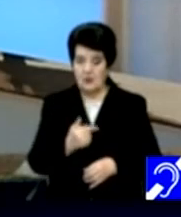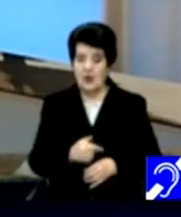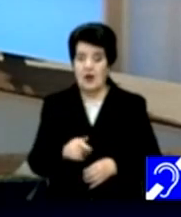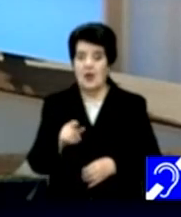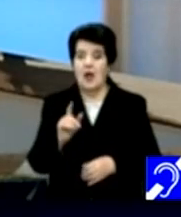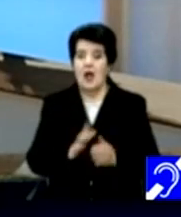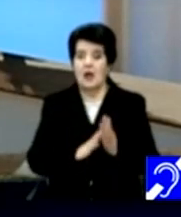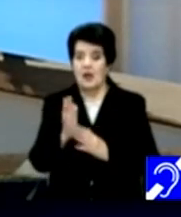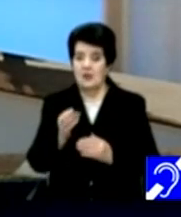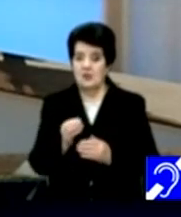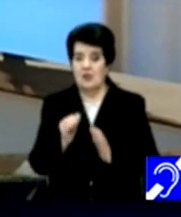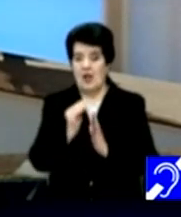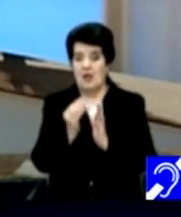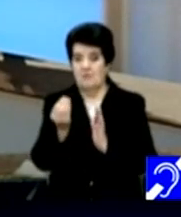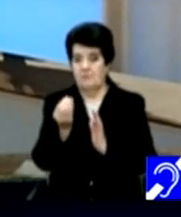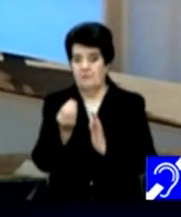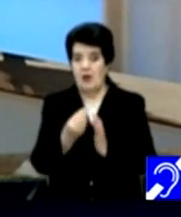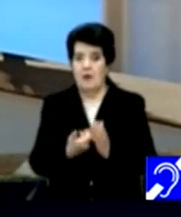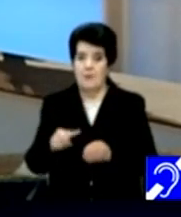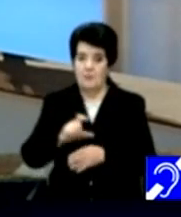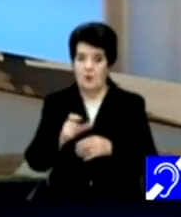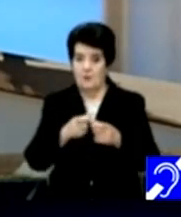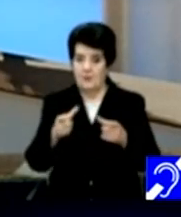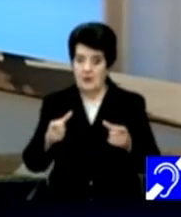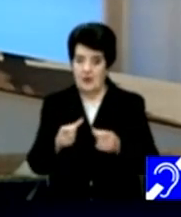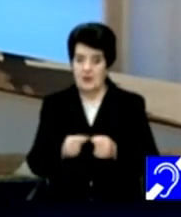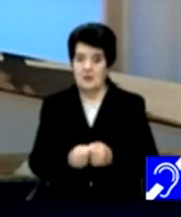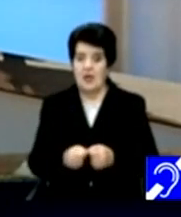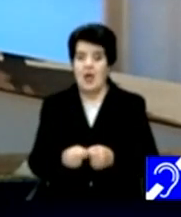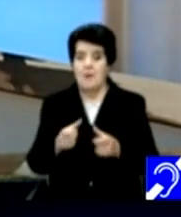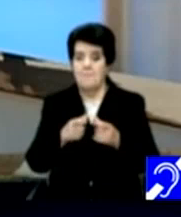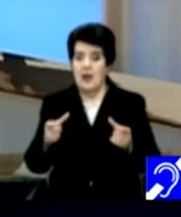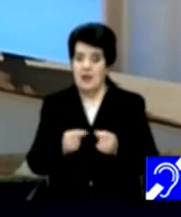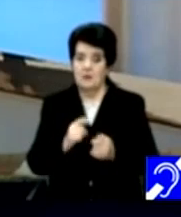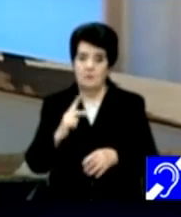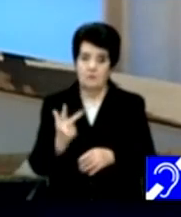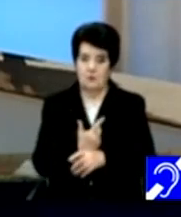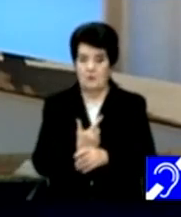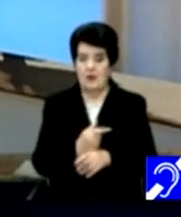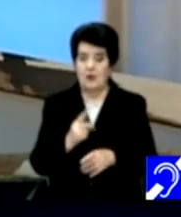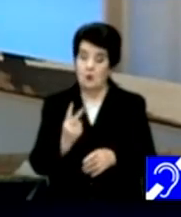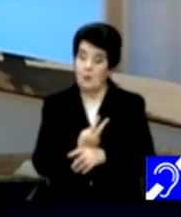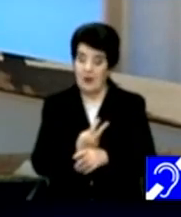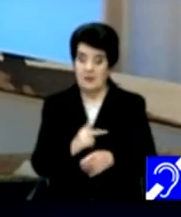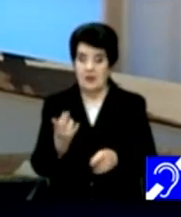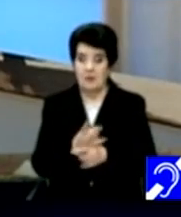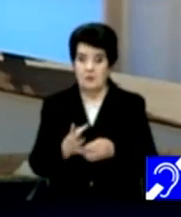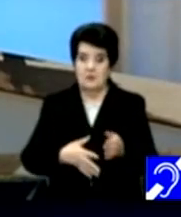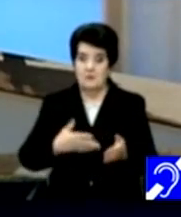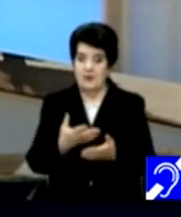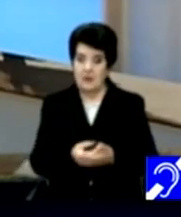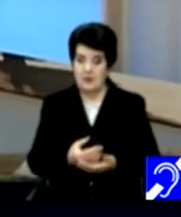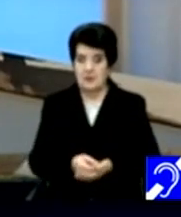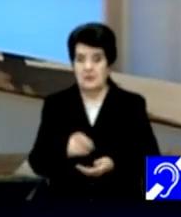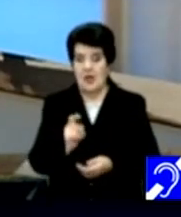interurbane cer creșterea tarifelor pentru călătorii și susțin că prețul biletelor ar trebui dublat. Transportatorii cer guvernului